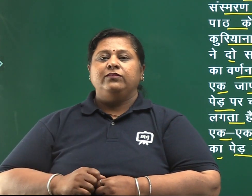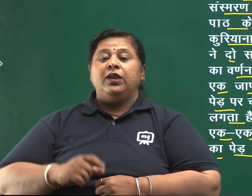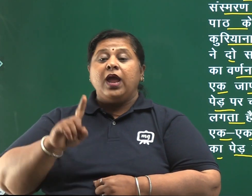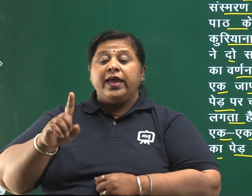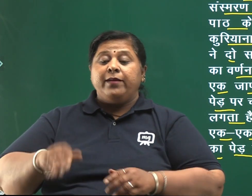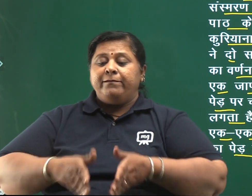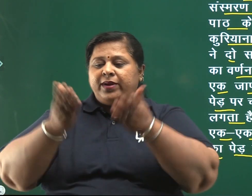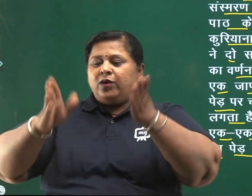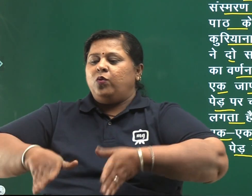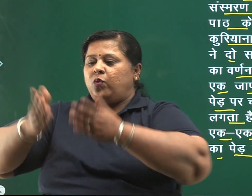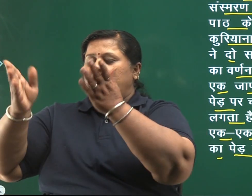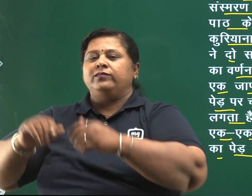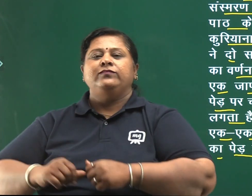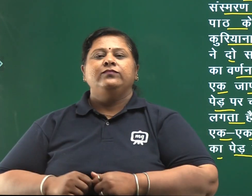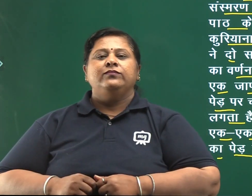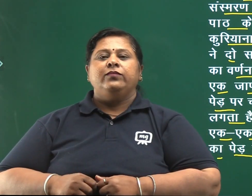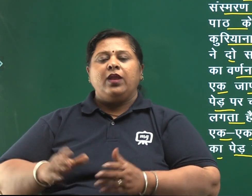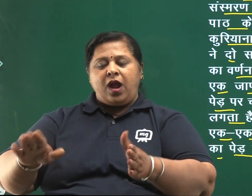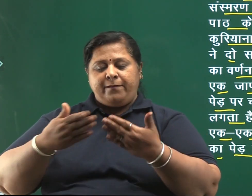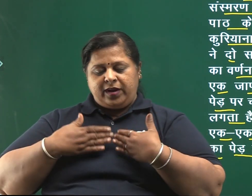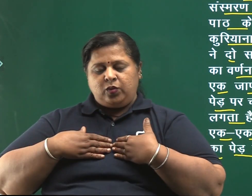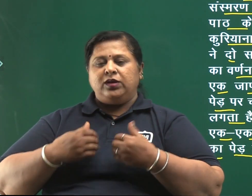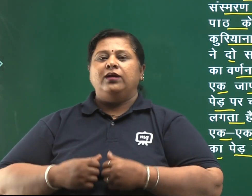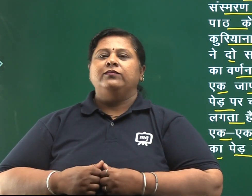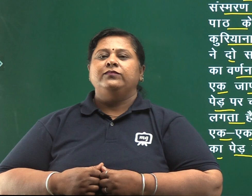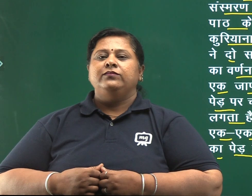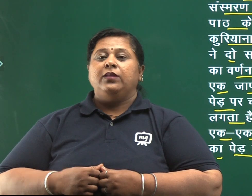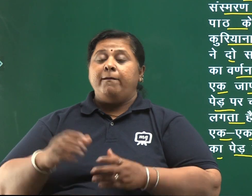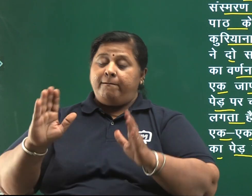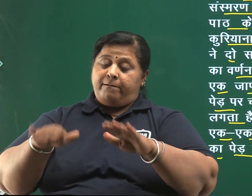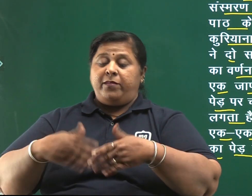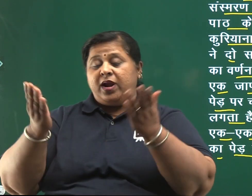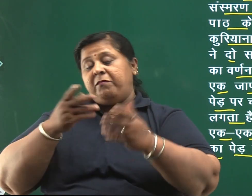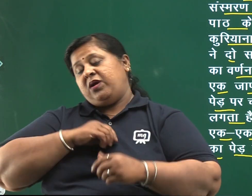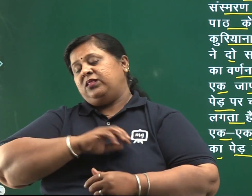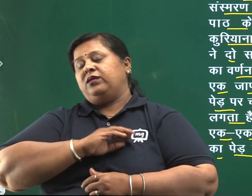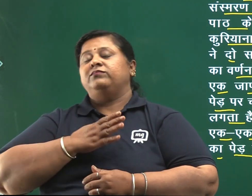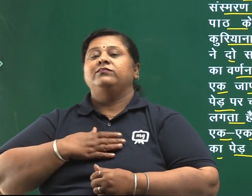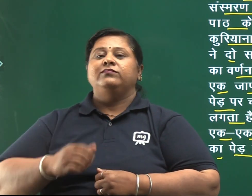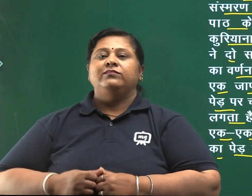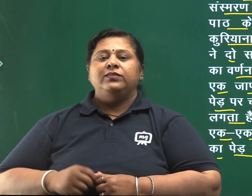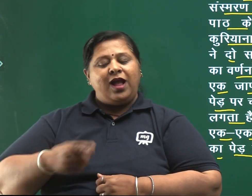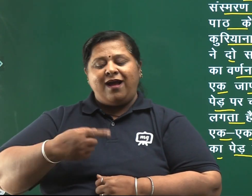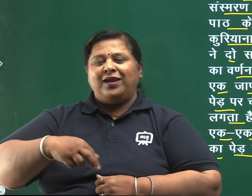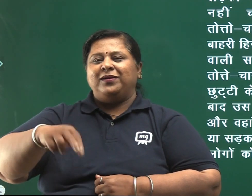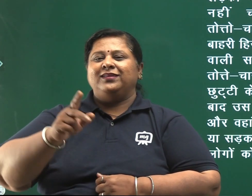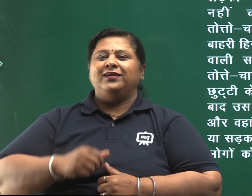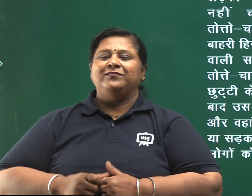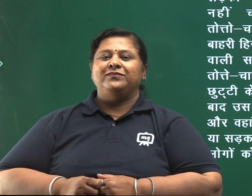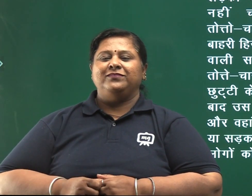एक एक पेड़ को अपने खुद का पेड़ मानता है। आगे बढ़ते हैं।